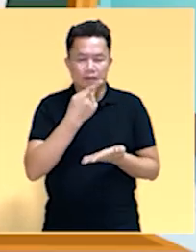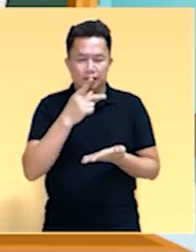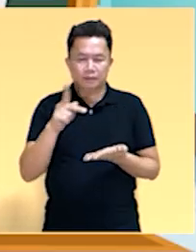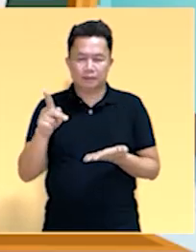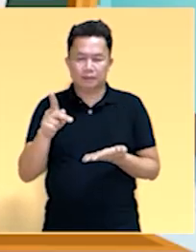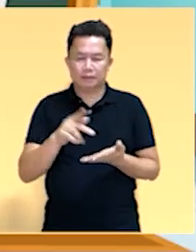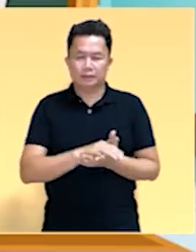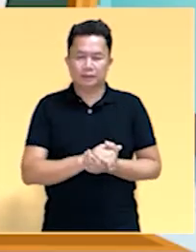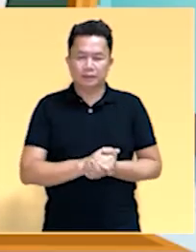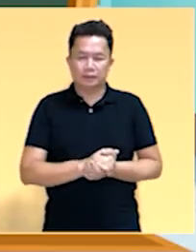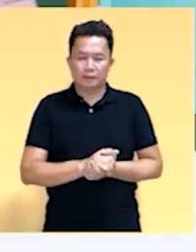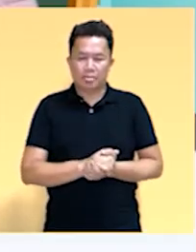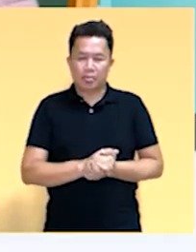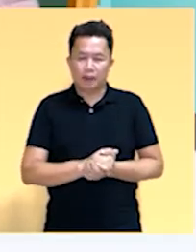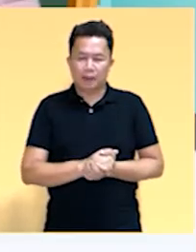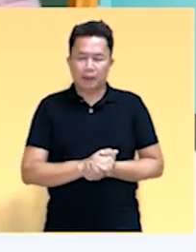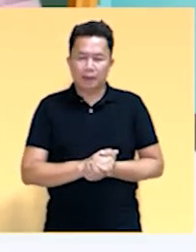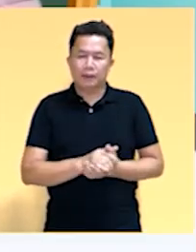at lapis.